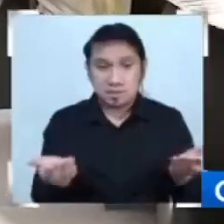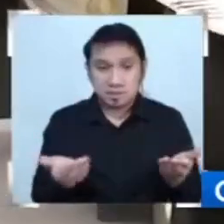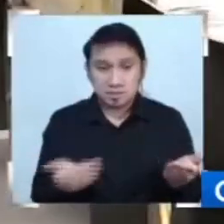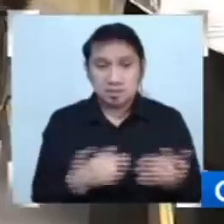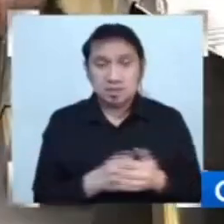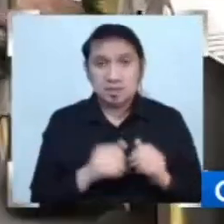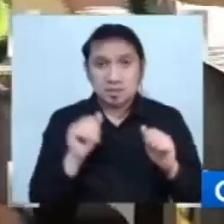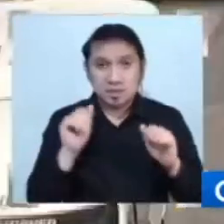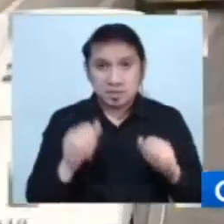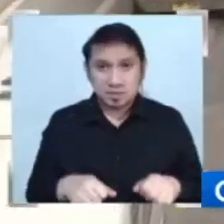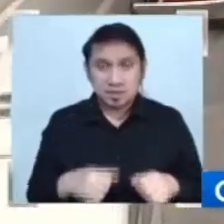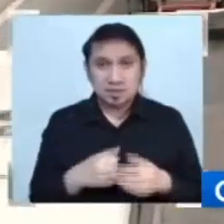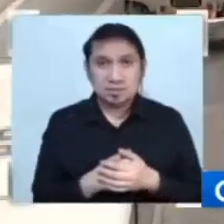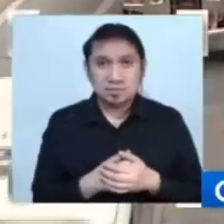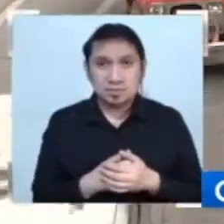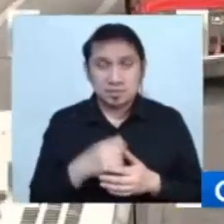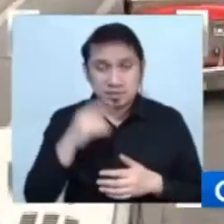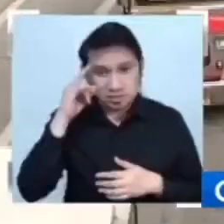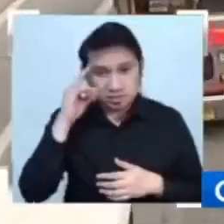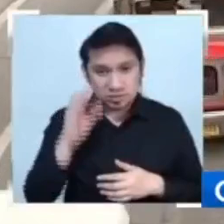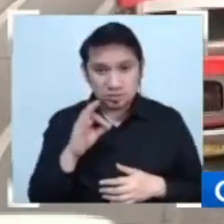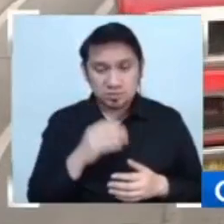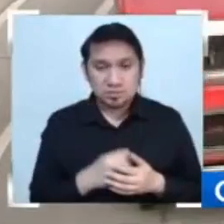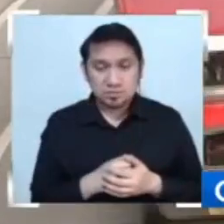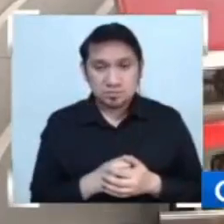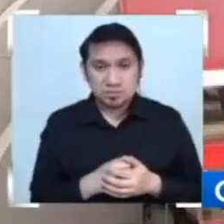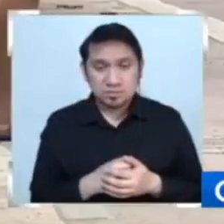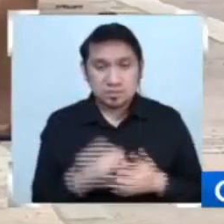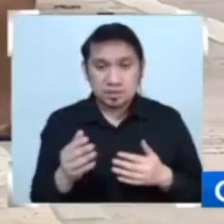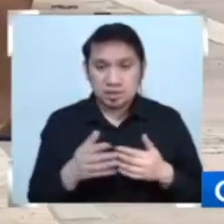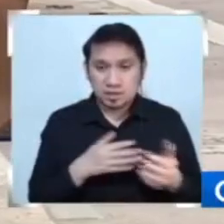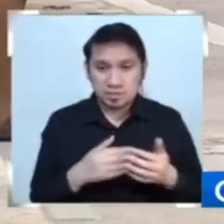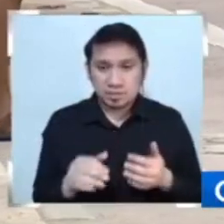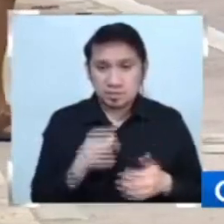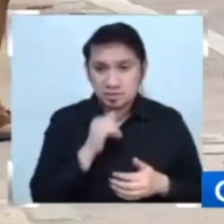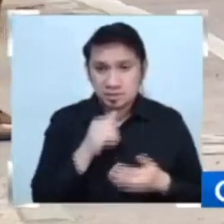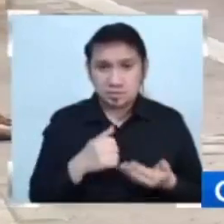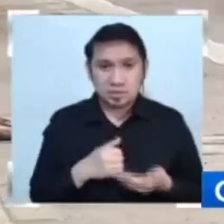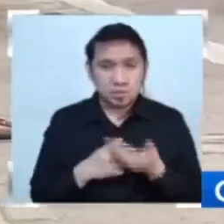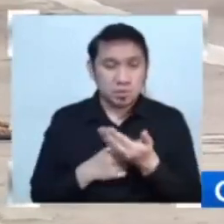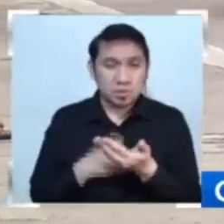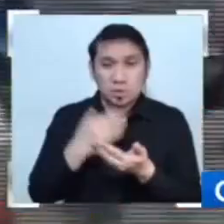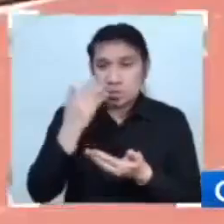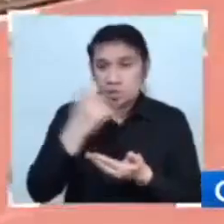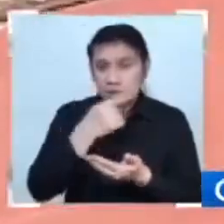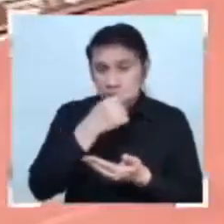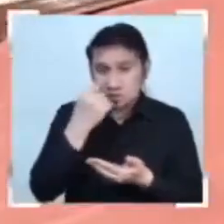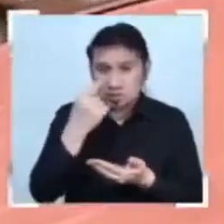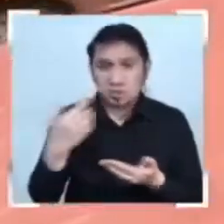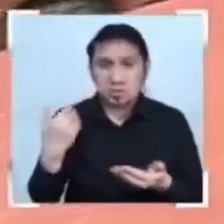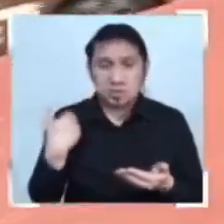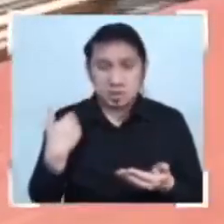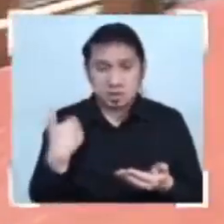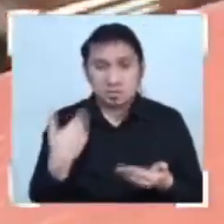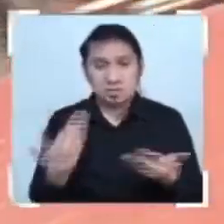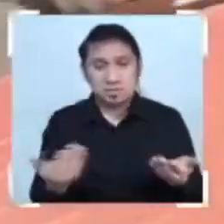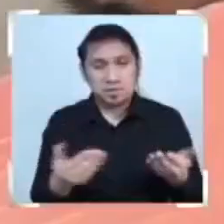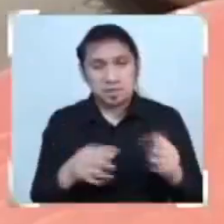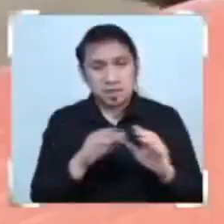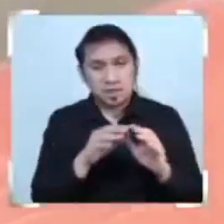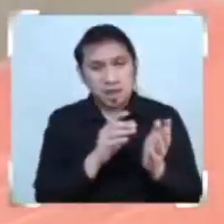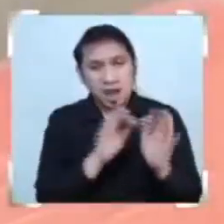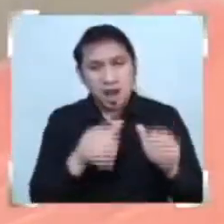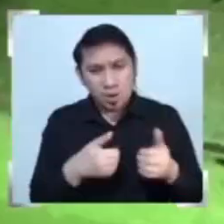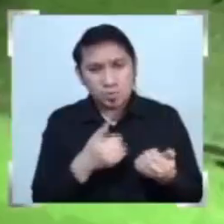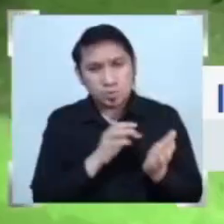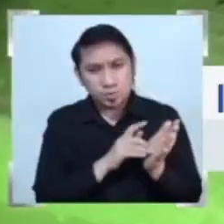nilang magdesisyon na kahit hindi na kami mag-submit dahil sila mismo ay may formula na... Maging sa mga probinsya,